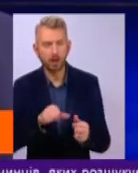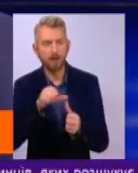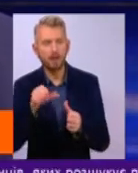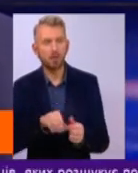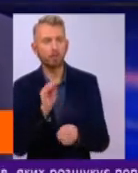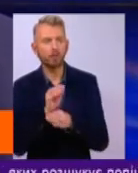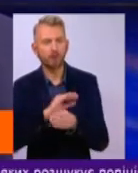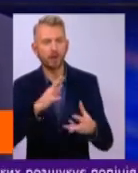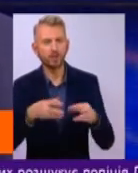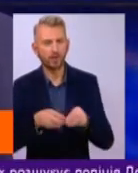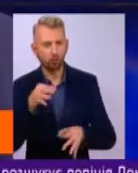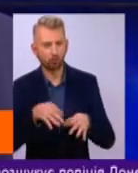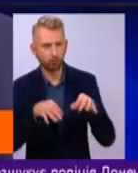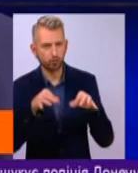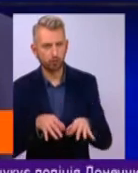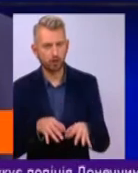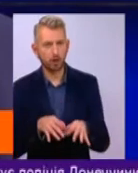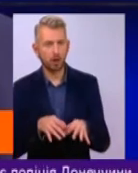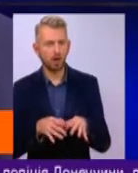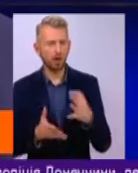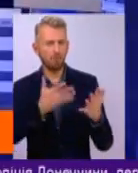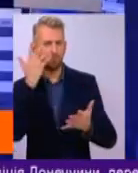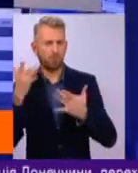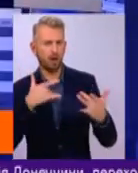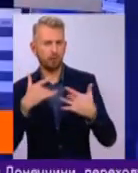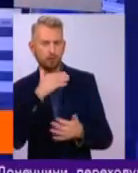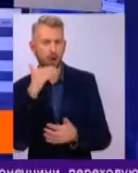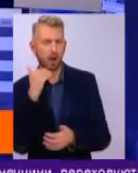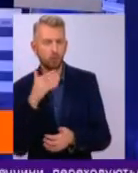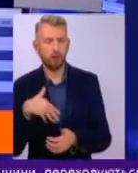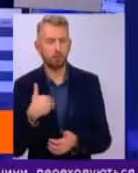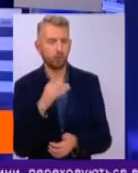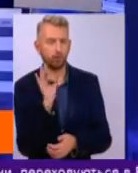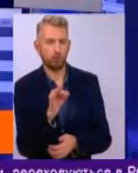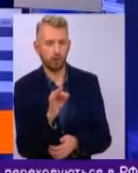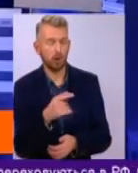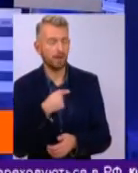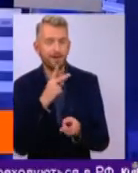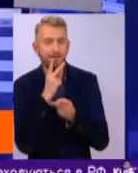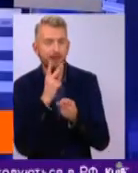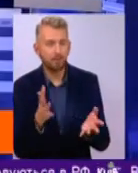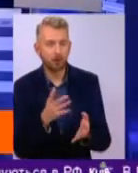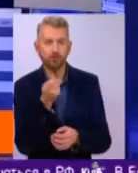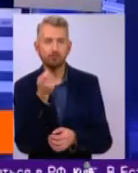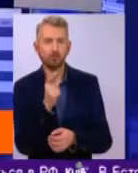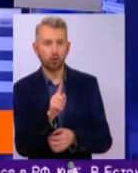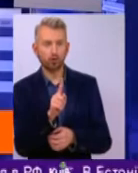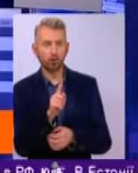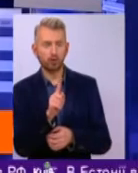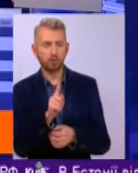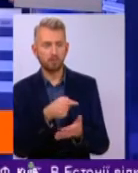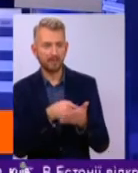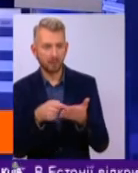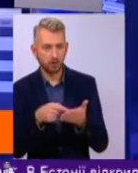вироку суду. Пафосу багато, КПД поки що нульовий. Я не бачив жодного, підкреслюю,